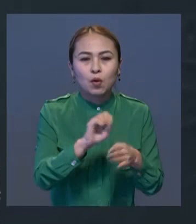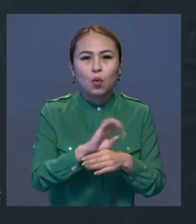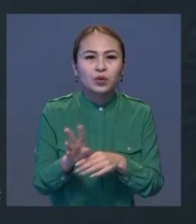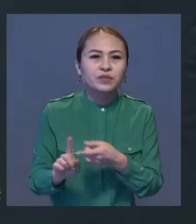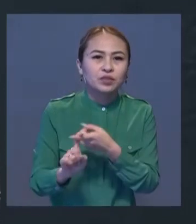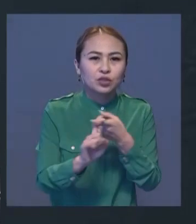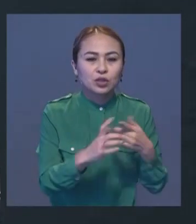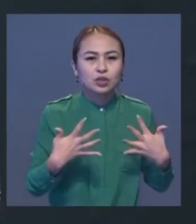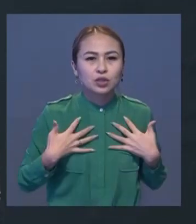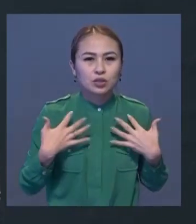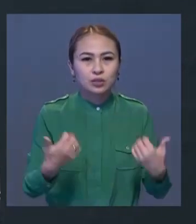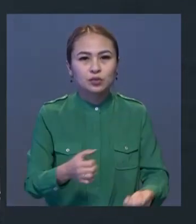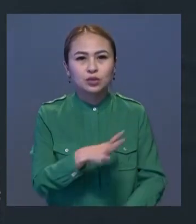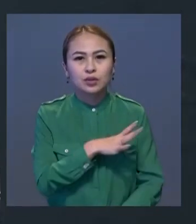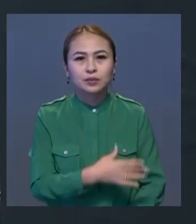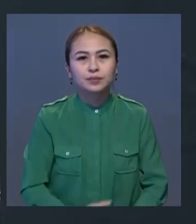коронавирустан жазылып шыққан.